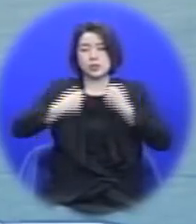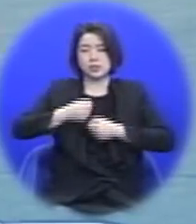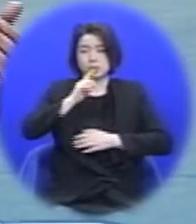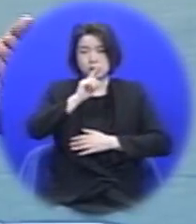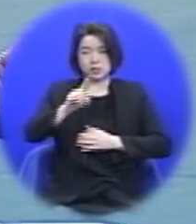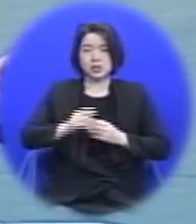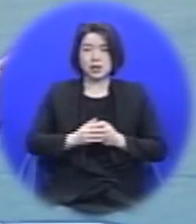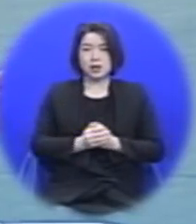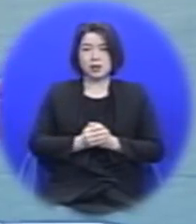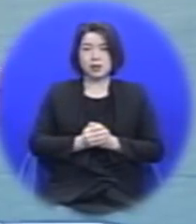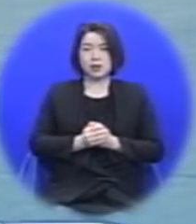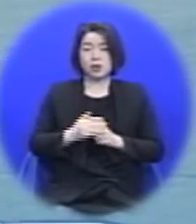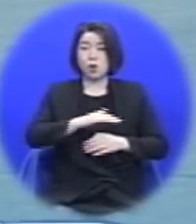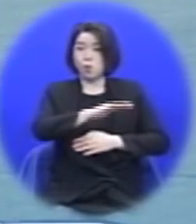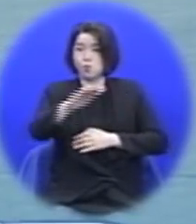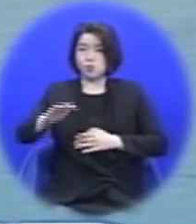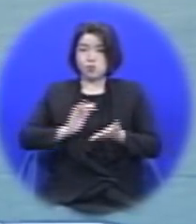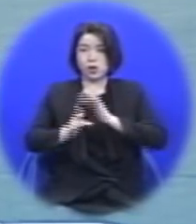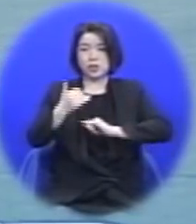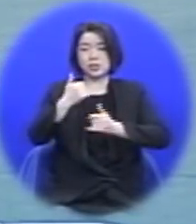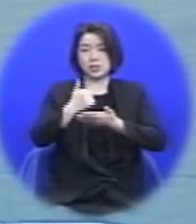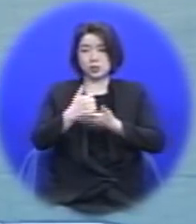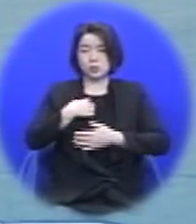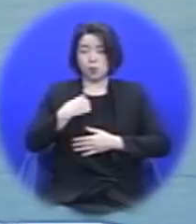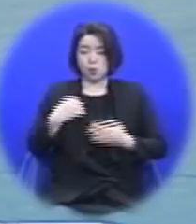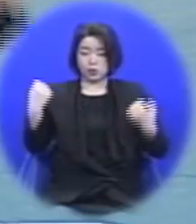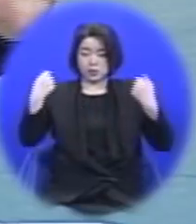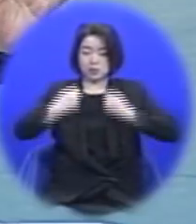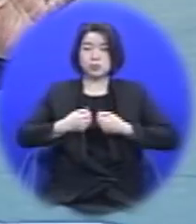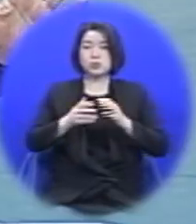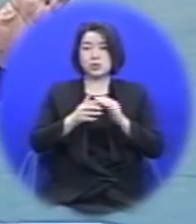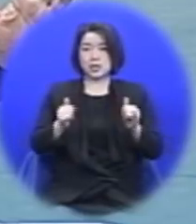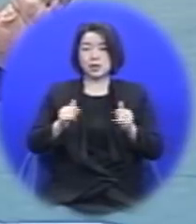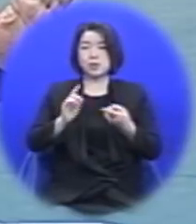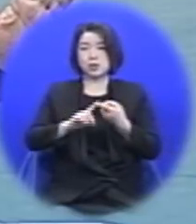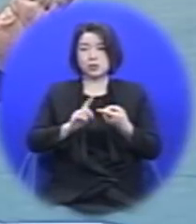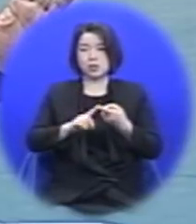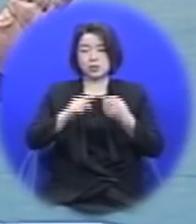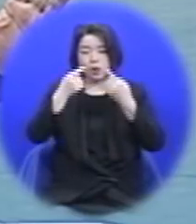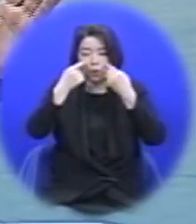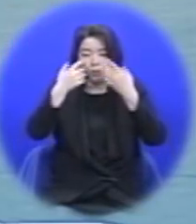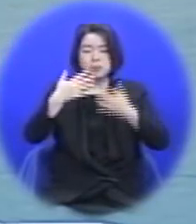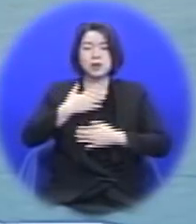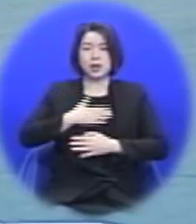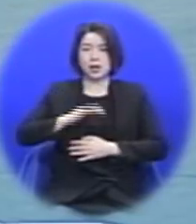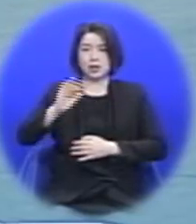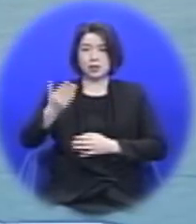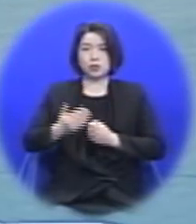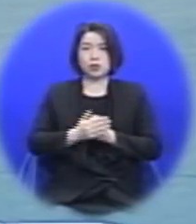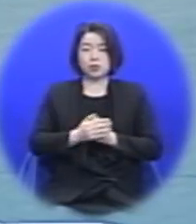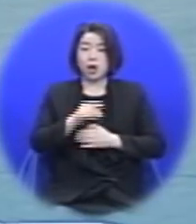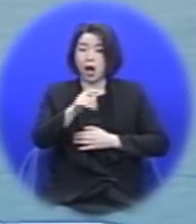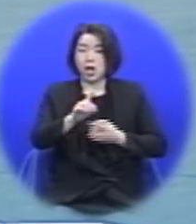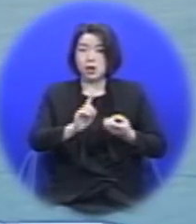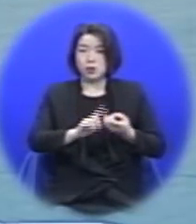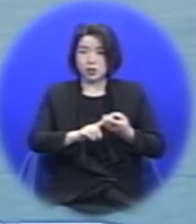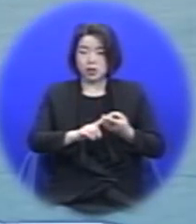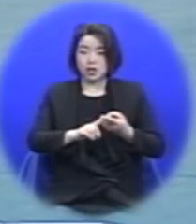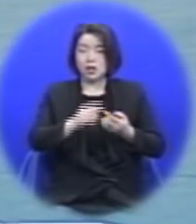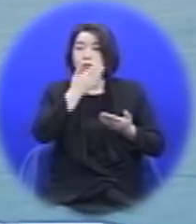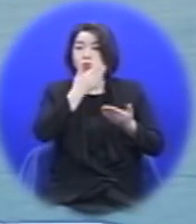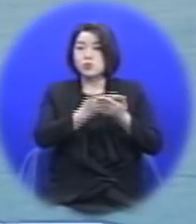여러분 우리가 예수님으로 옷 입은 사람이라는 것을 분명히 아셔야 합니다. 이것에 대한 예표적인